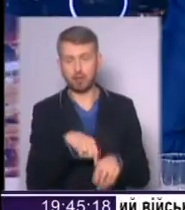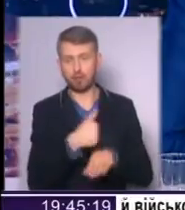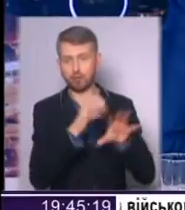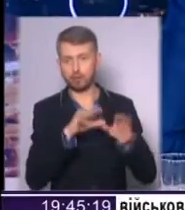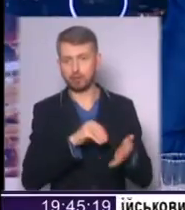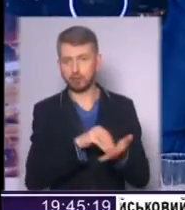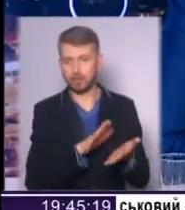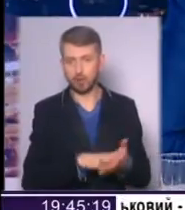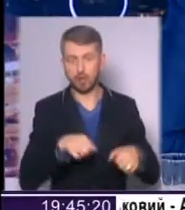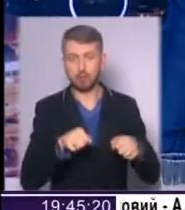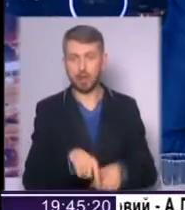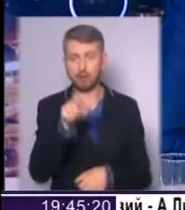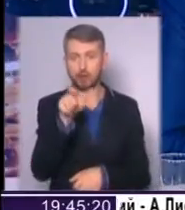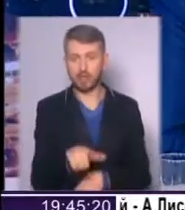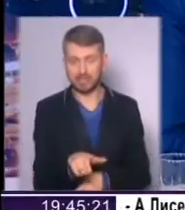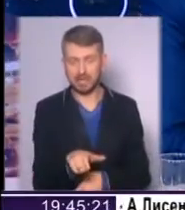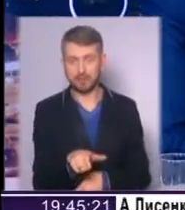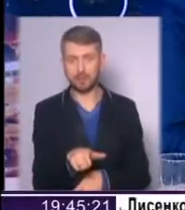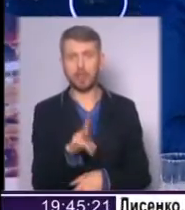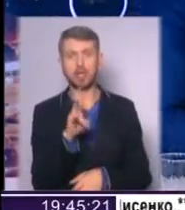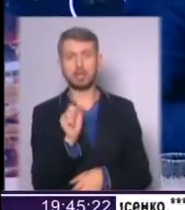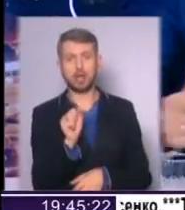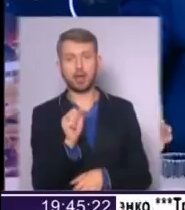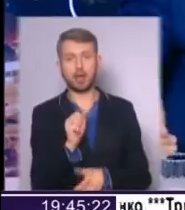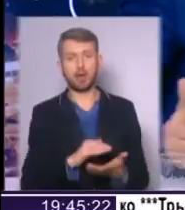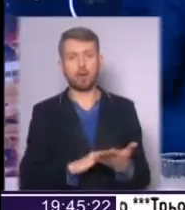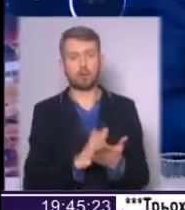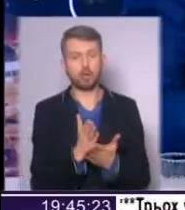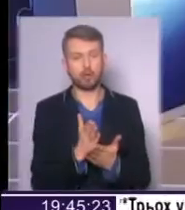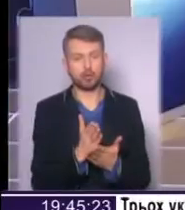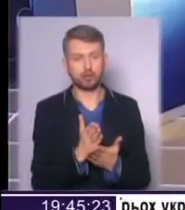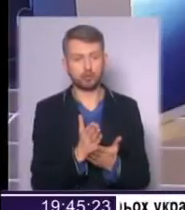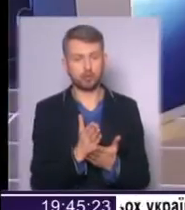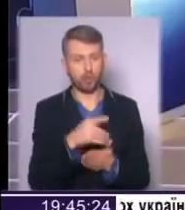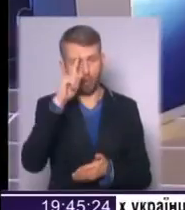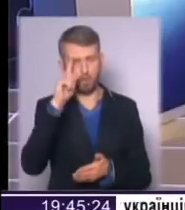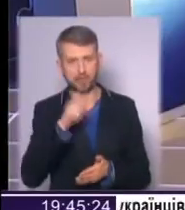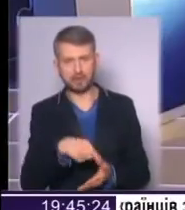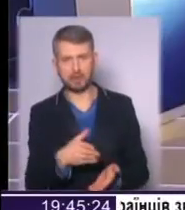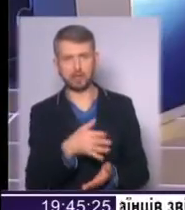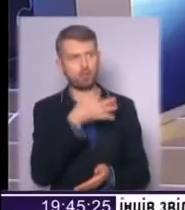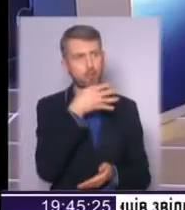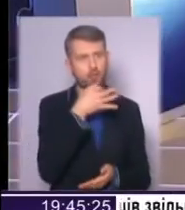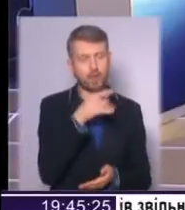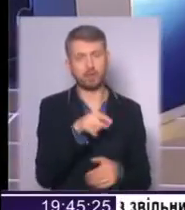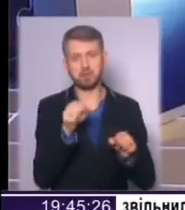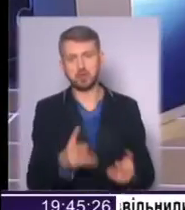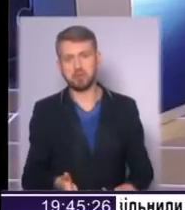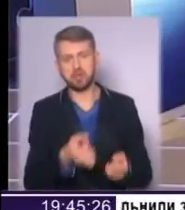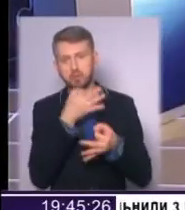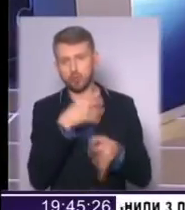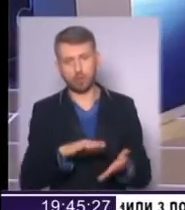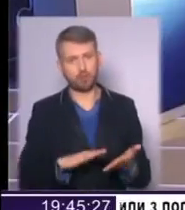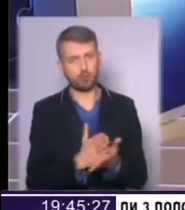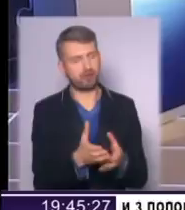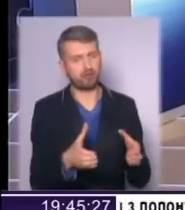закріплено право громадянина на політичну обізнаність, на вподобання. Він може підтримати будь-який